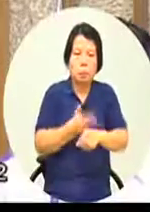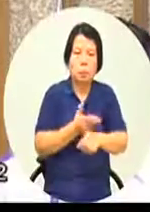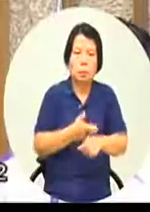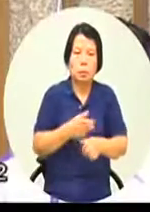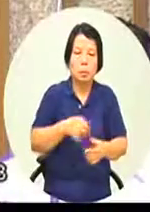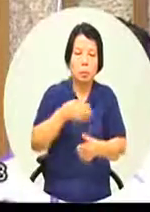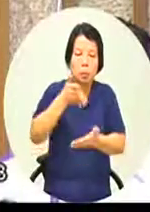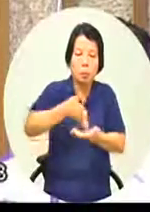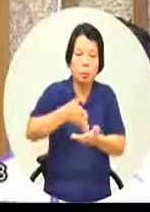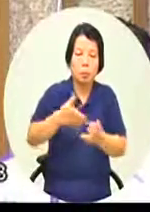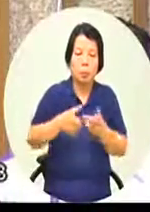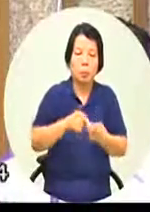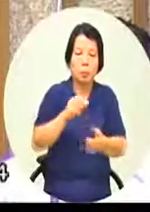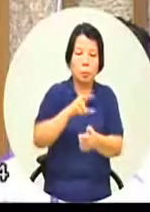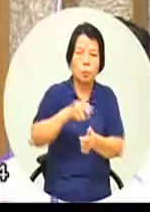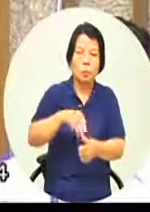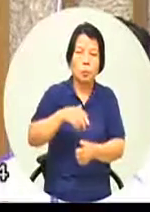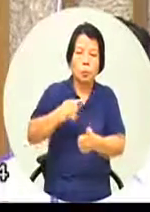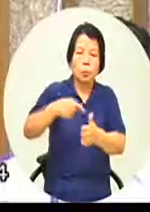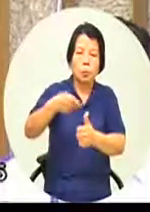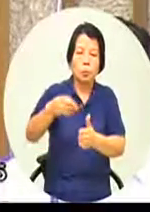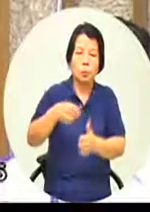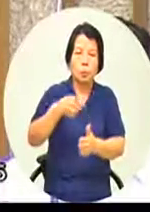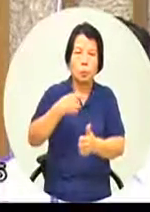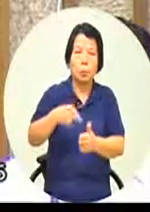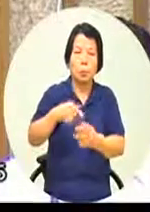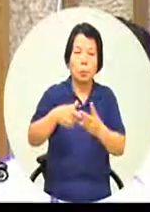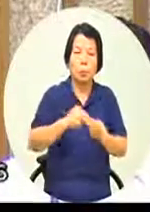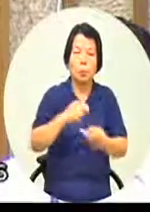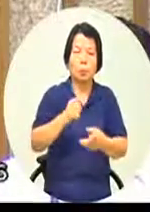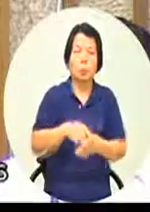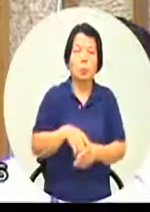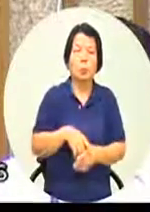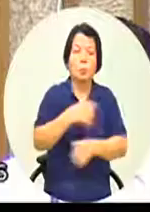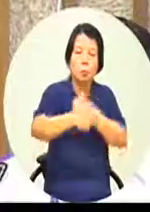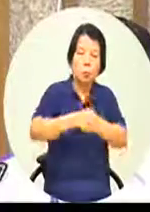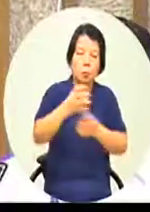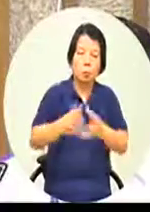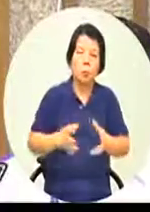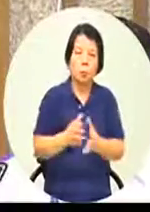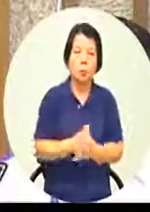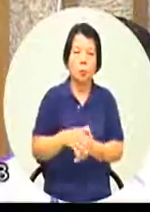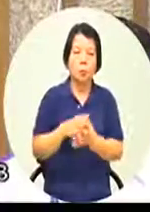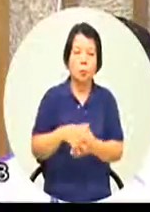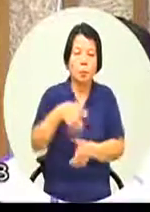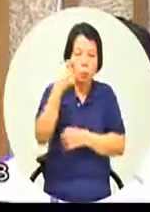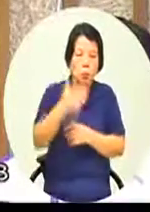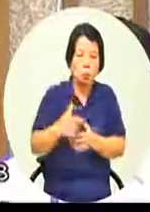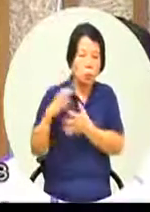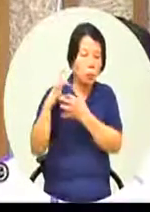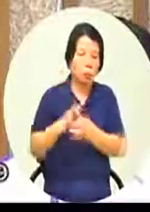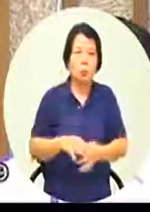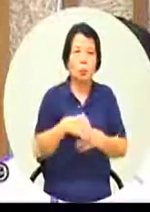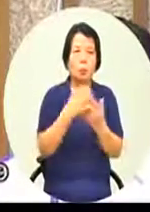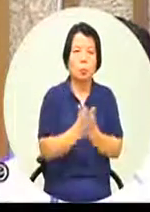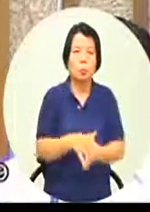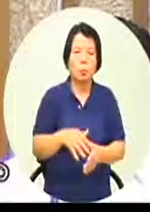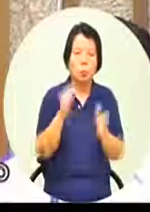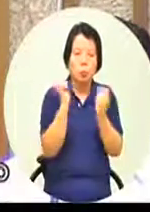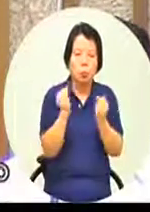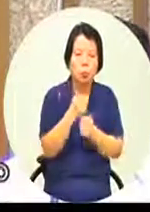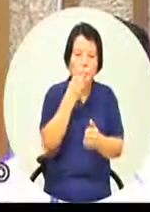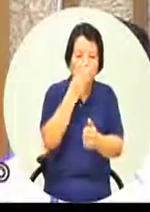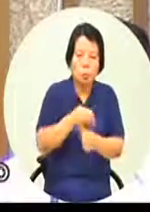术讲习跟这个讲习的活动啦其实我们陆续 也有在处理，从寒害开始之后，